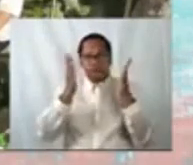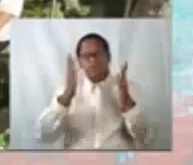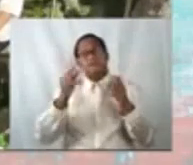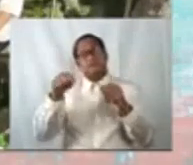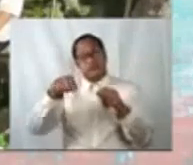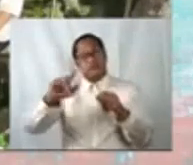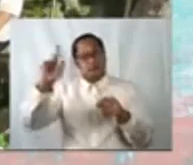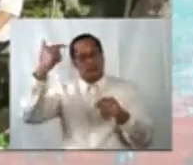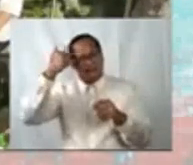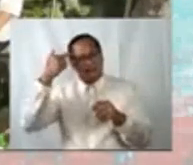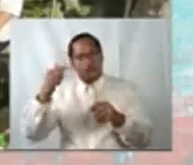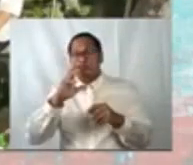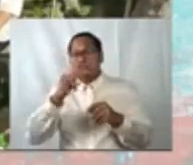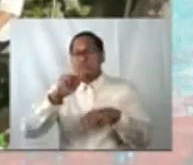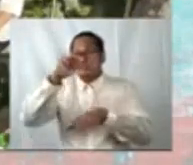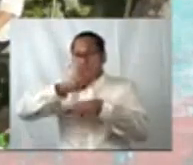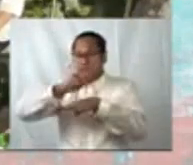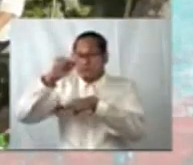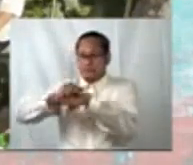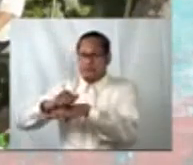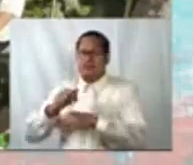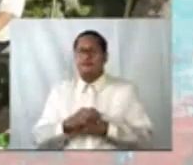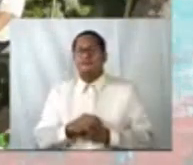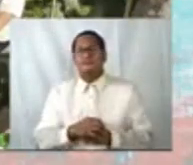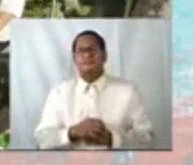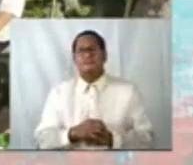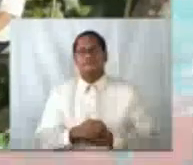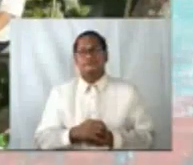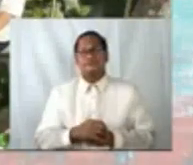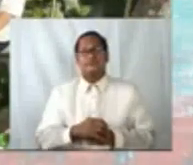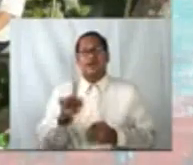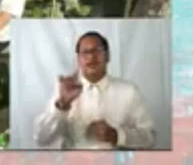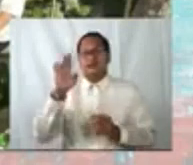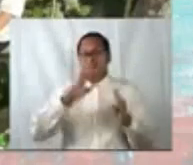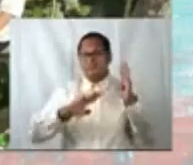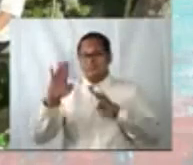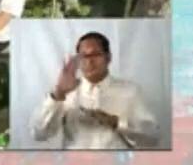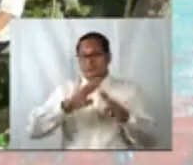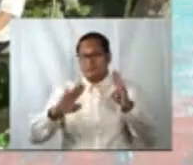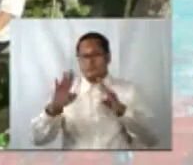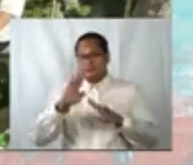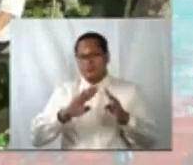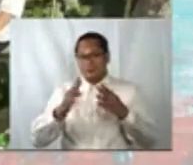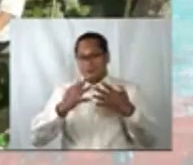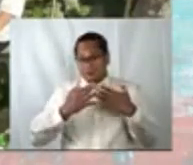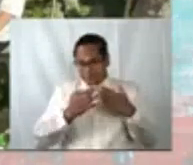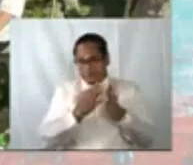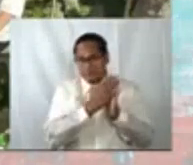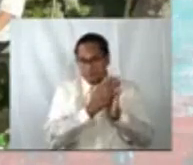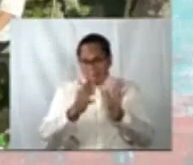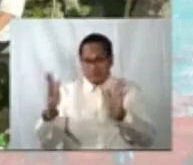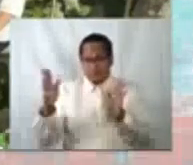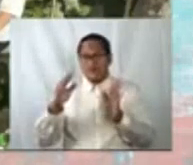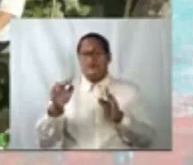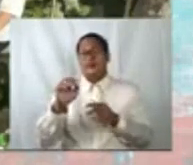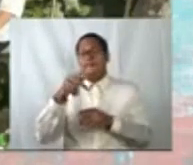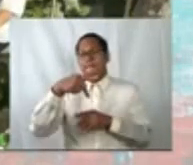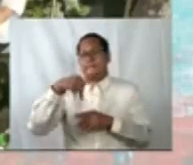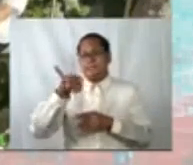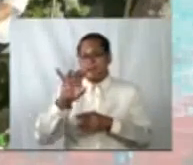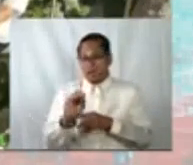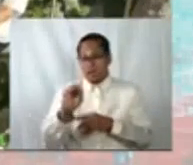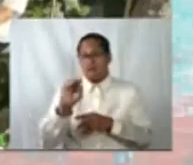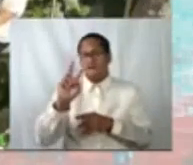Sino-sino yung nakikinalagay? Well, ang problema kasi dyan, eventually, kasi si Pio Valenzuela, bahagi nun.